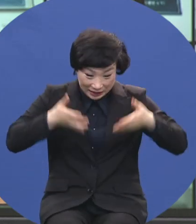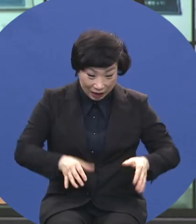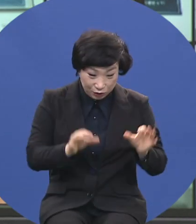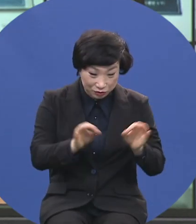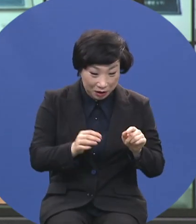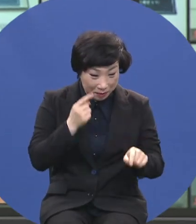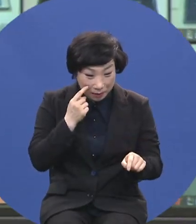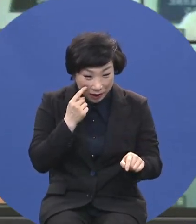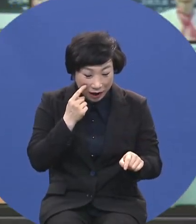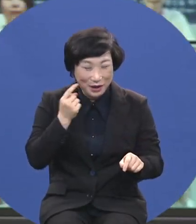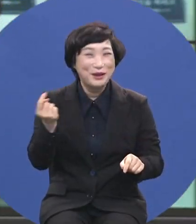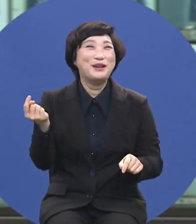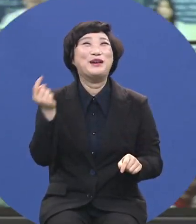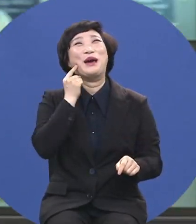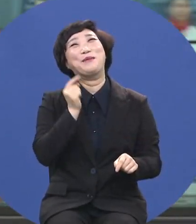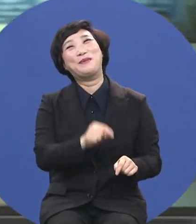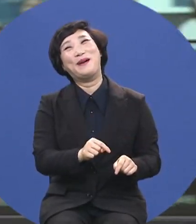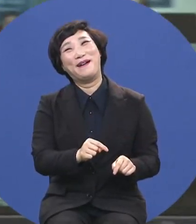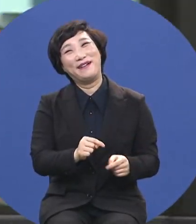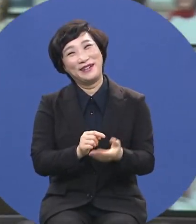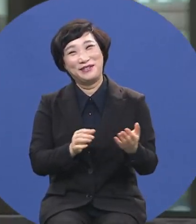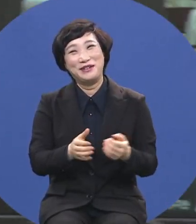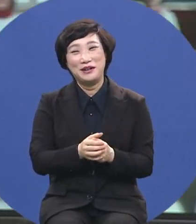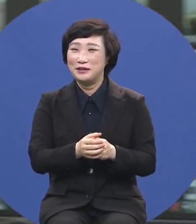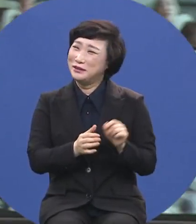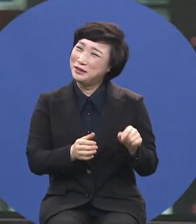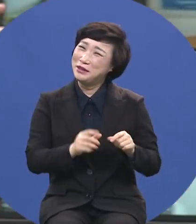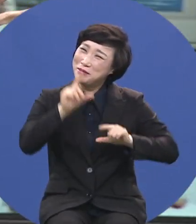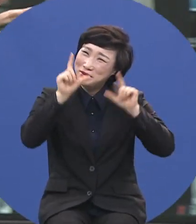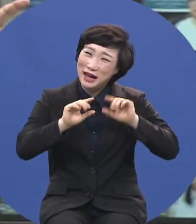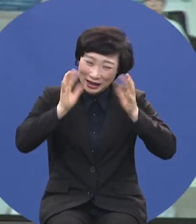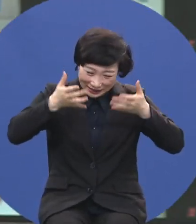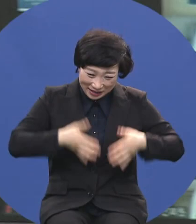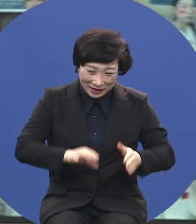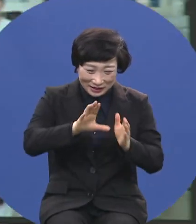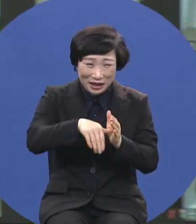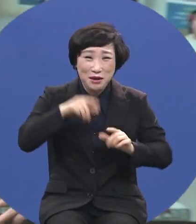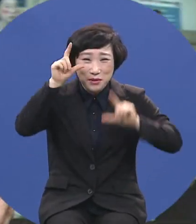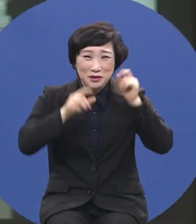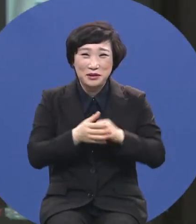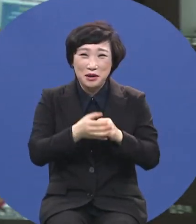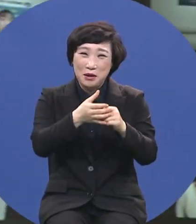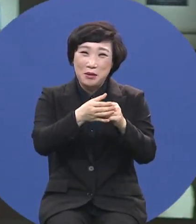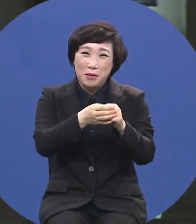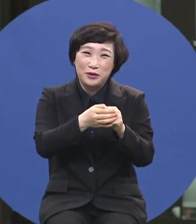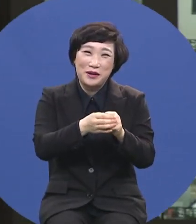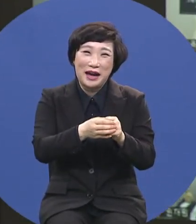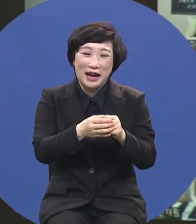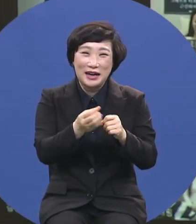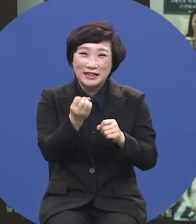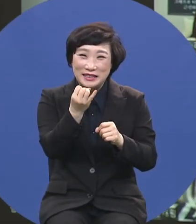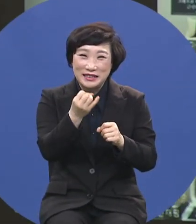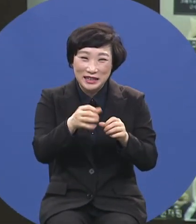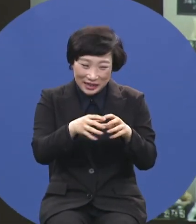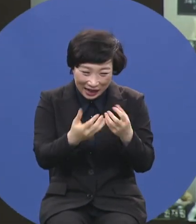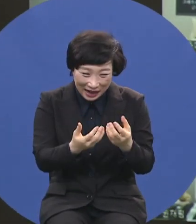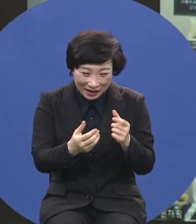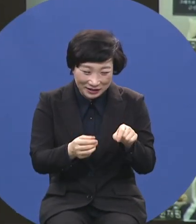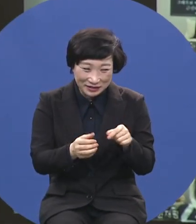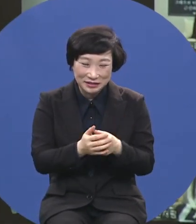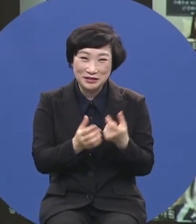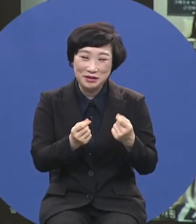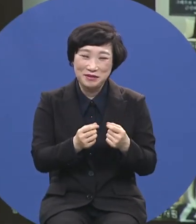때 꼭 복숭아씨 까는 것처럼 울퉁불퉁하게 나오는데 엄마 젖을 빨고